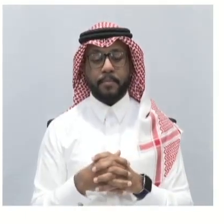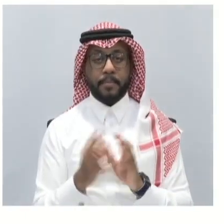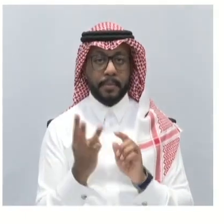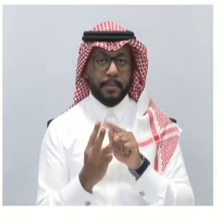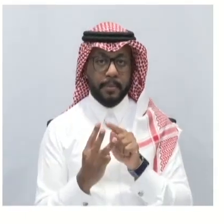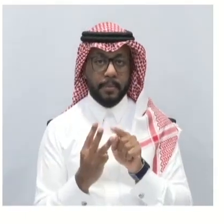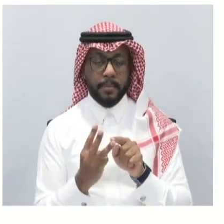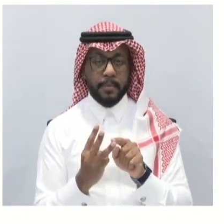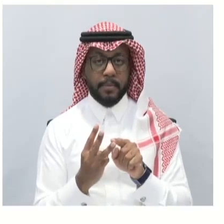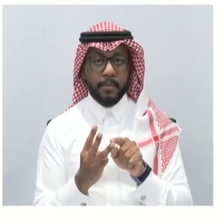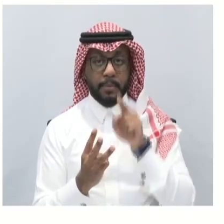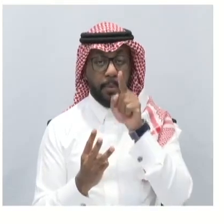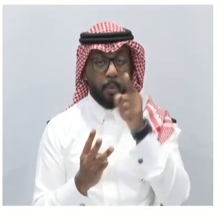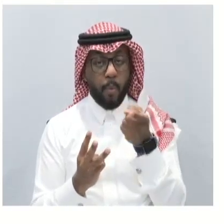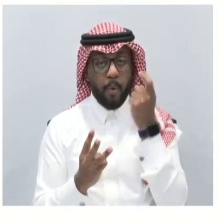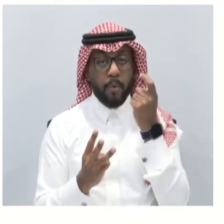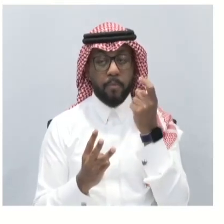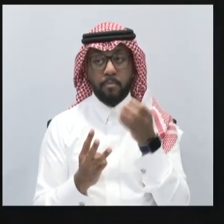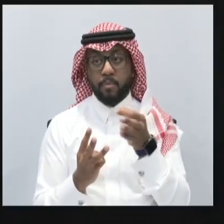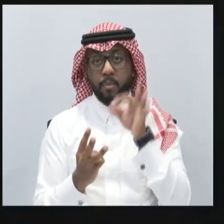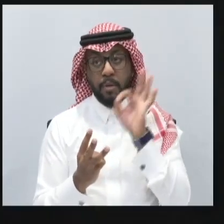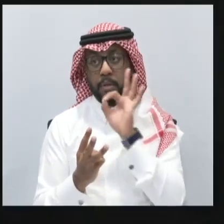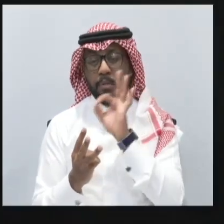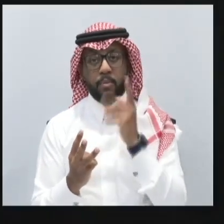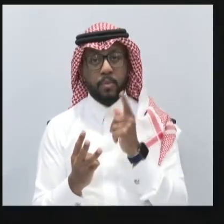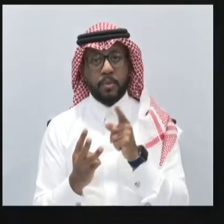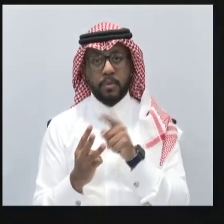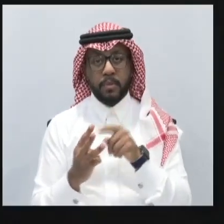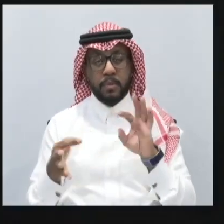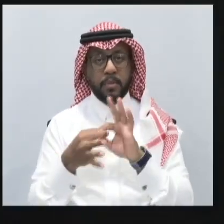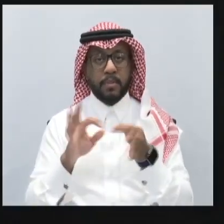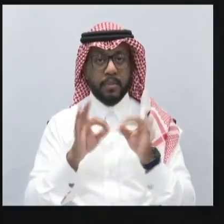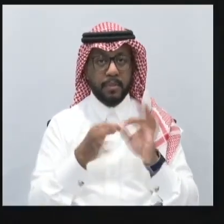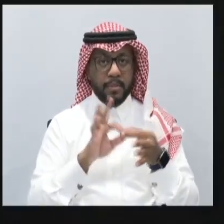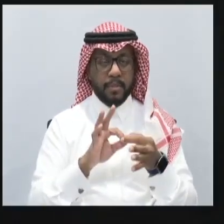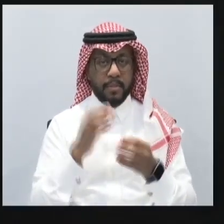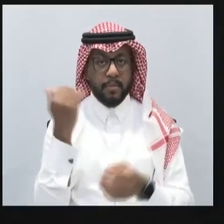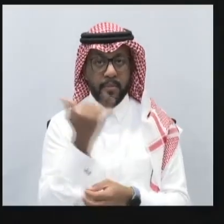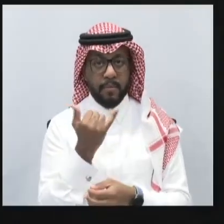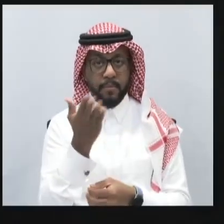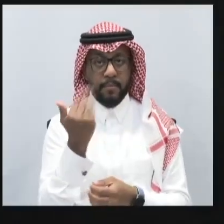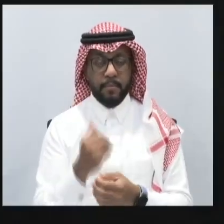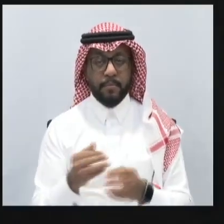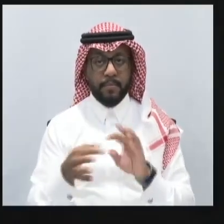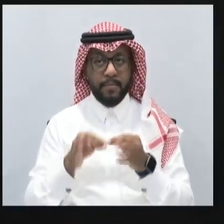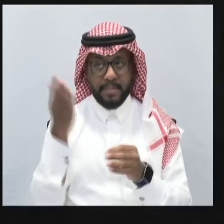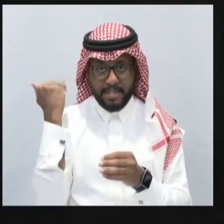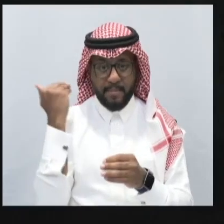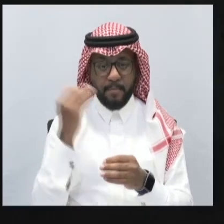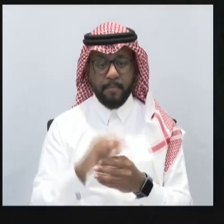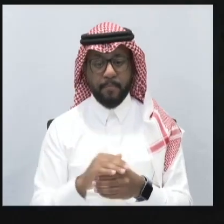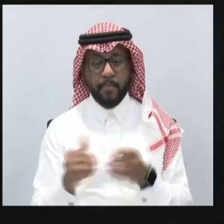ثلاث صور يبغاني اكون اسوي سلسله غذائيه